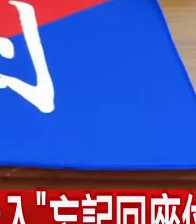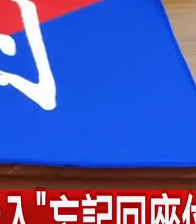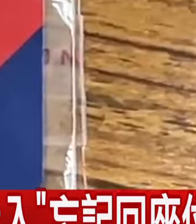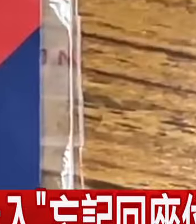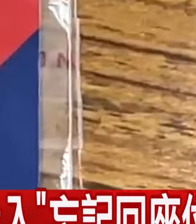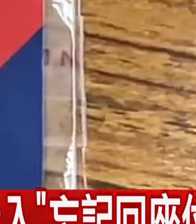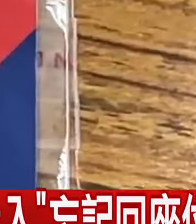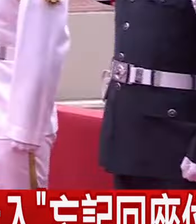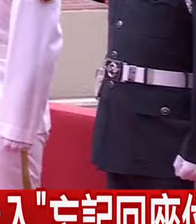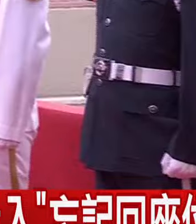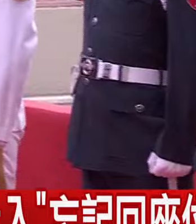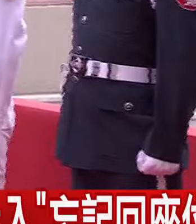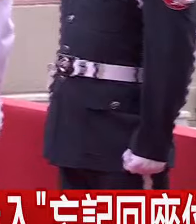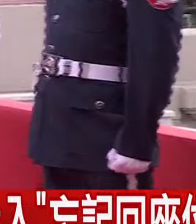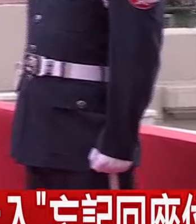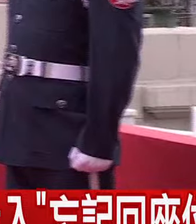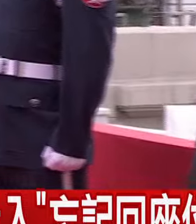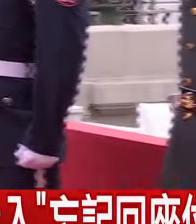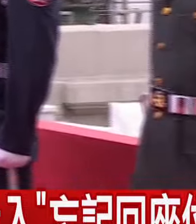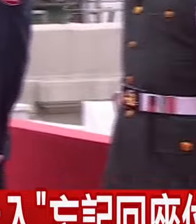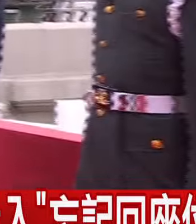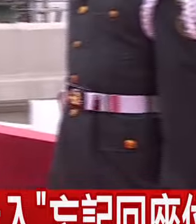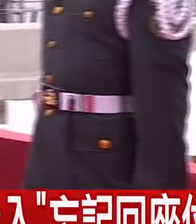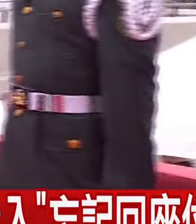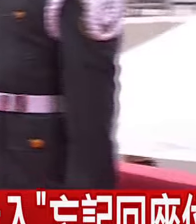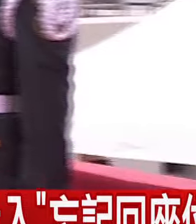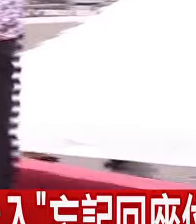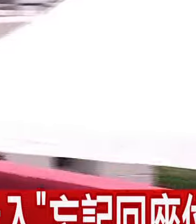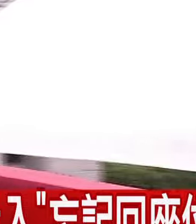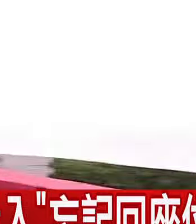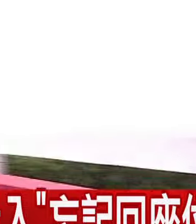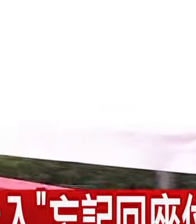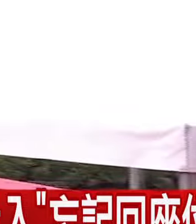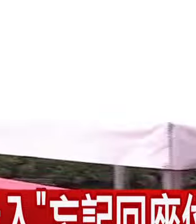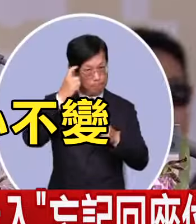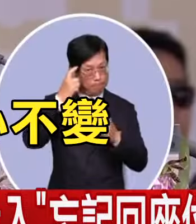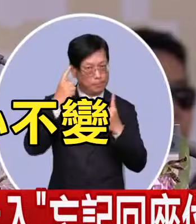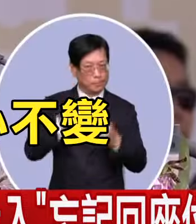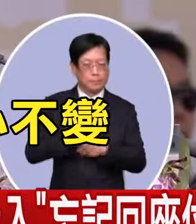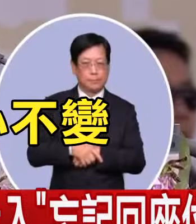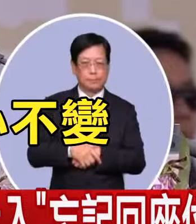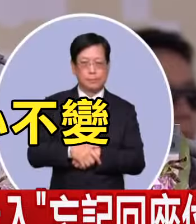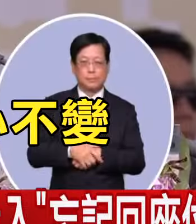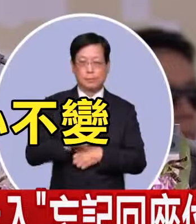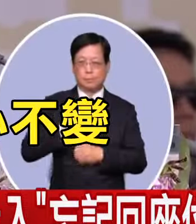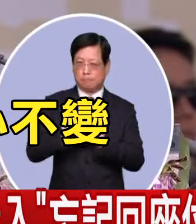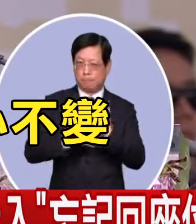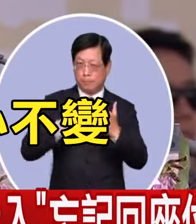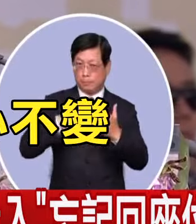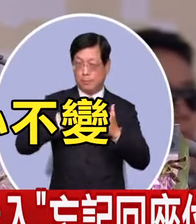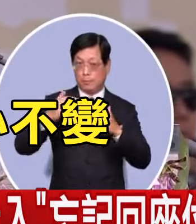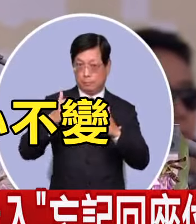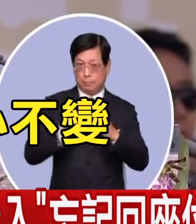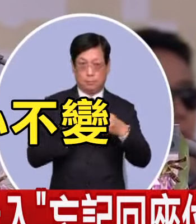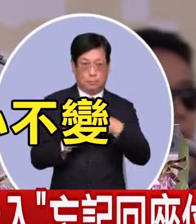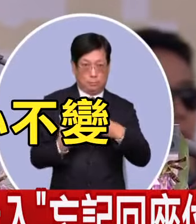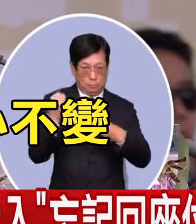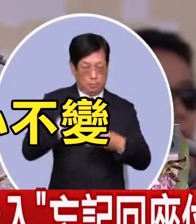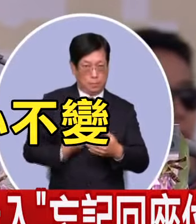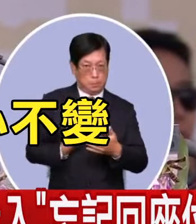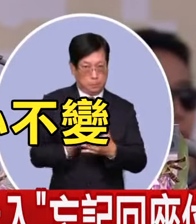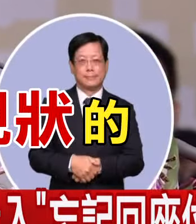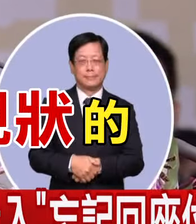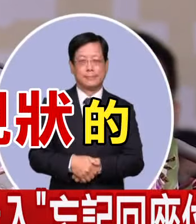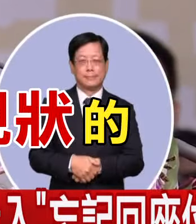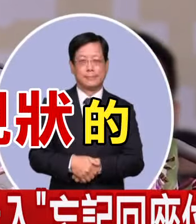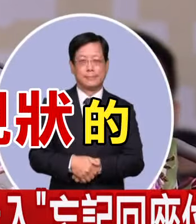中华民国元素。总统赖清德今年国庆文告诉求维持现状， 我们捍卫国家主权的决心不